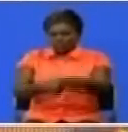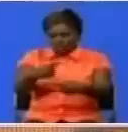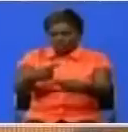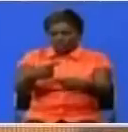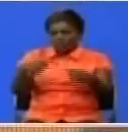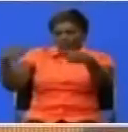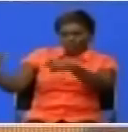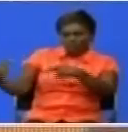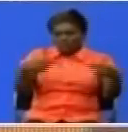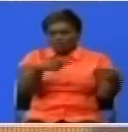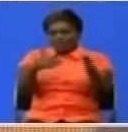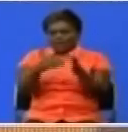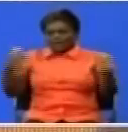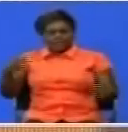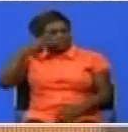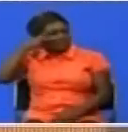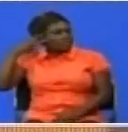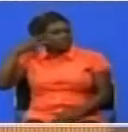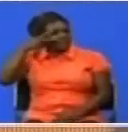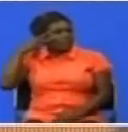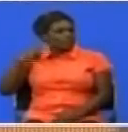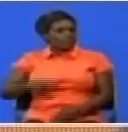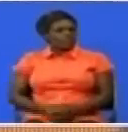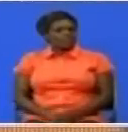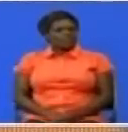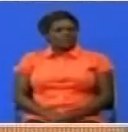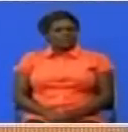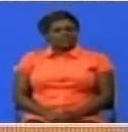na vita dhidi ya ugaidi.